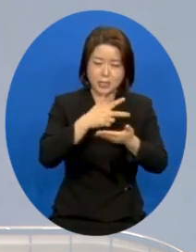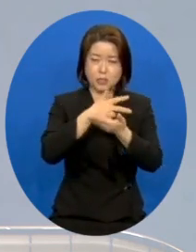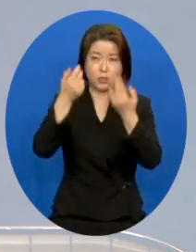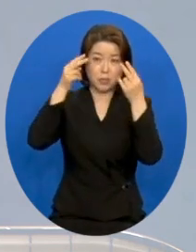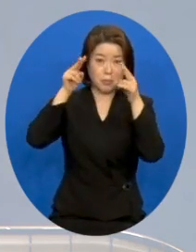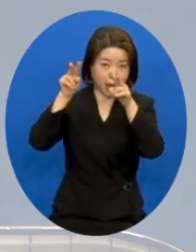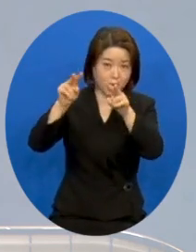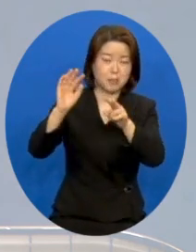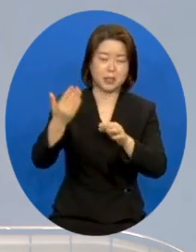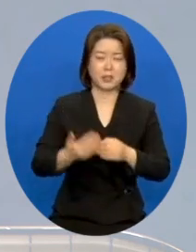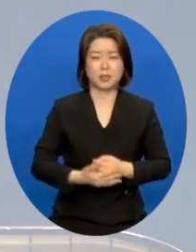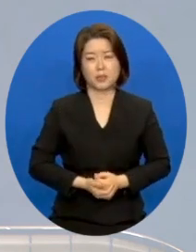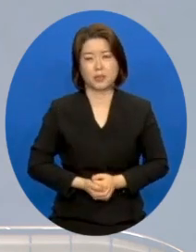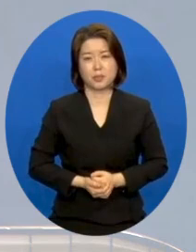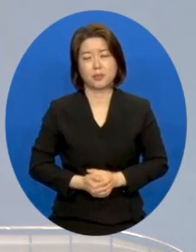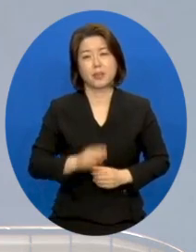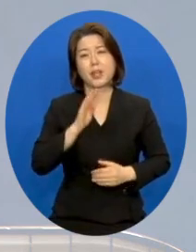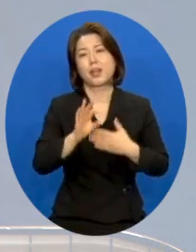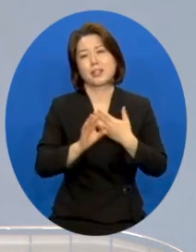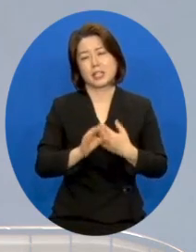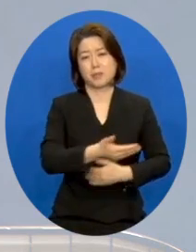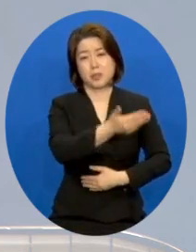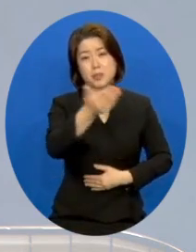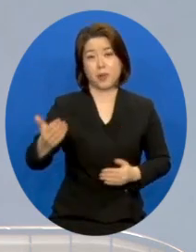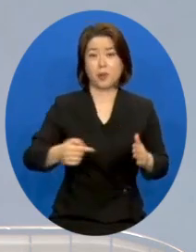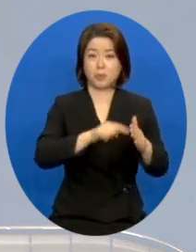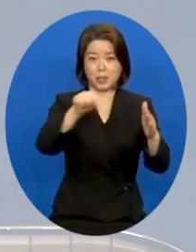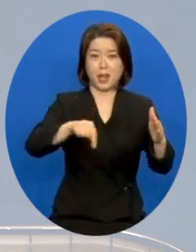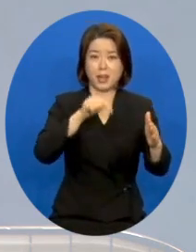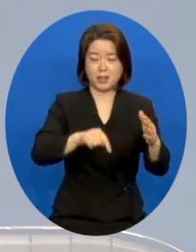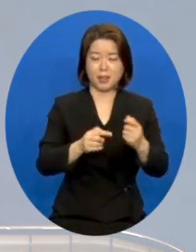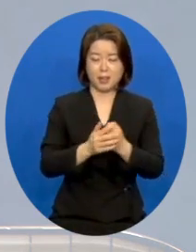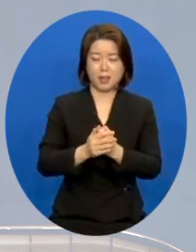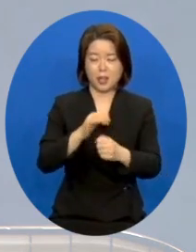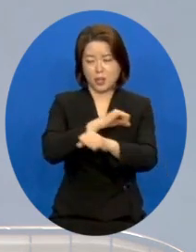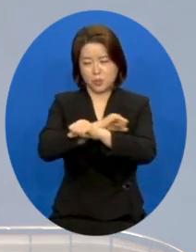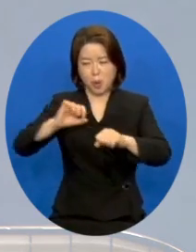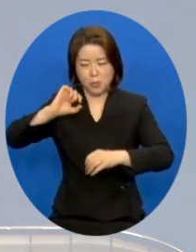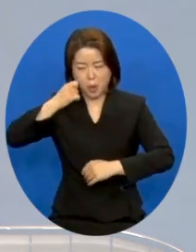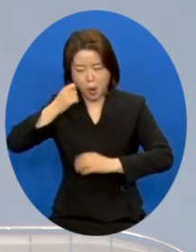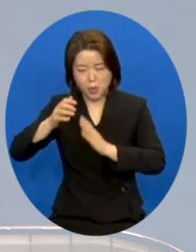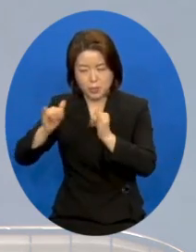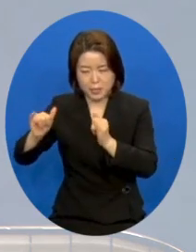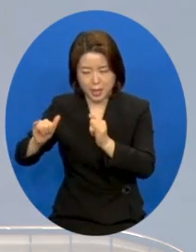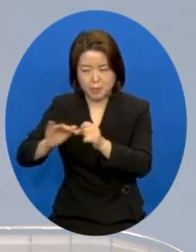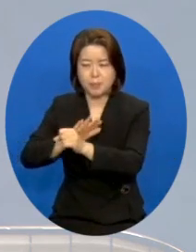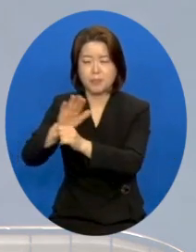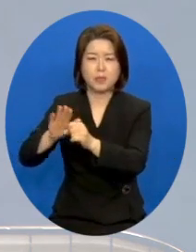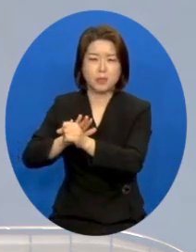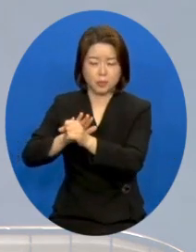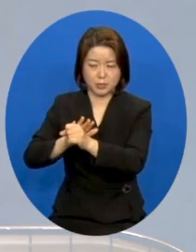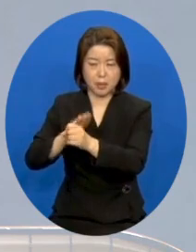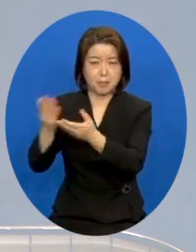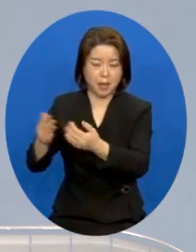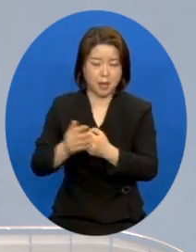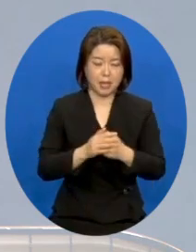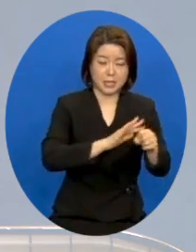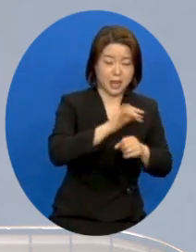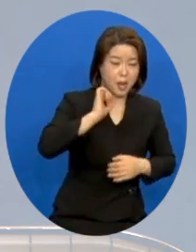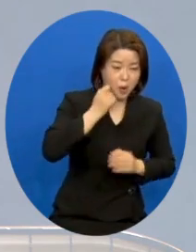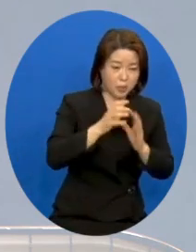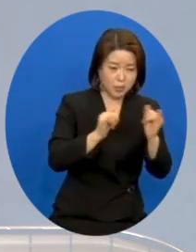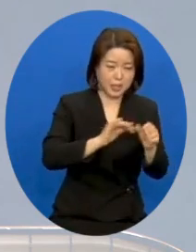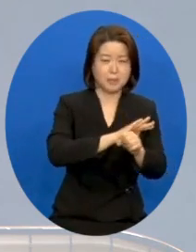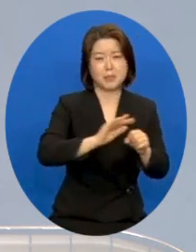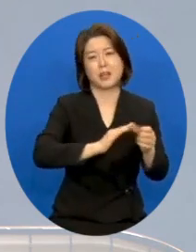되요 그러면 여러분 안에 용서할 수 없는 사람도 용서하고 사랑할 수 없는 사람도 사랑하게